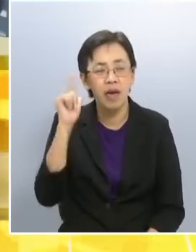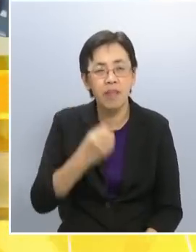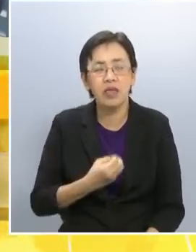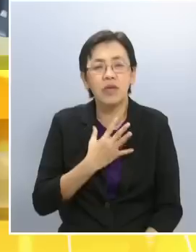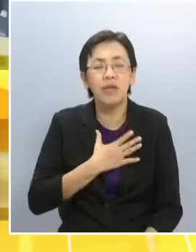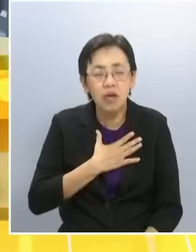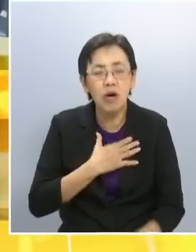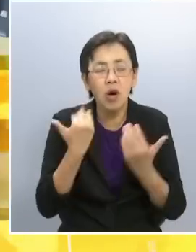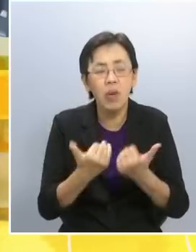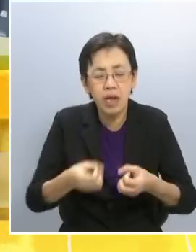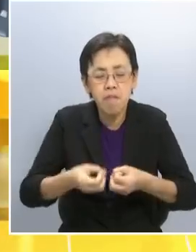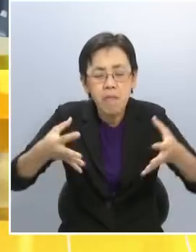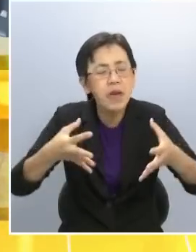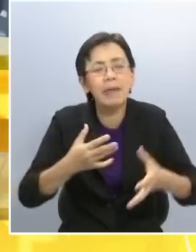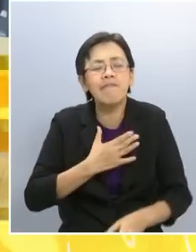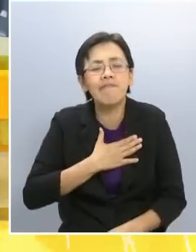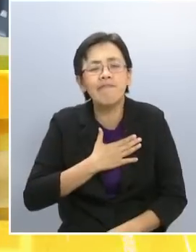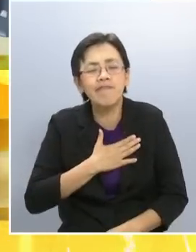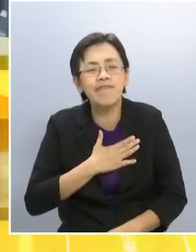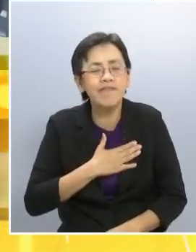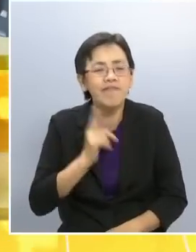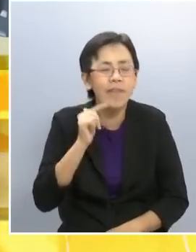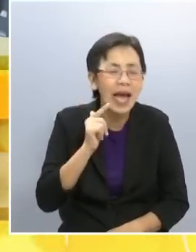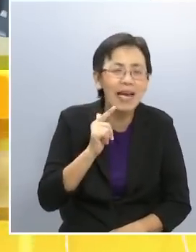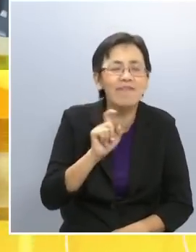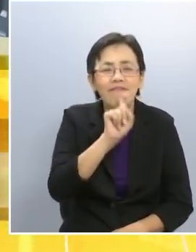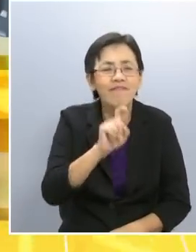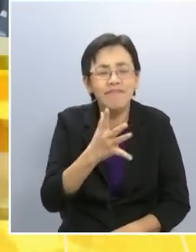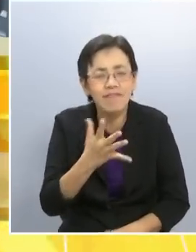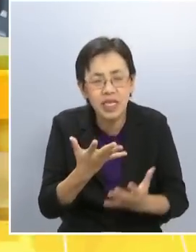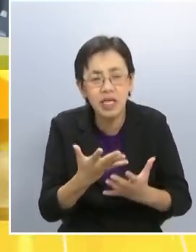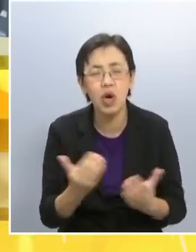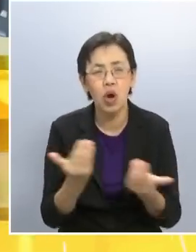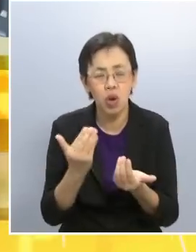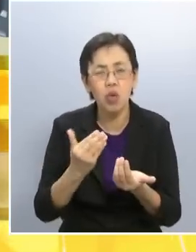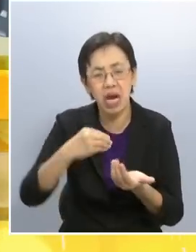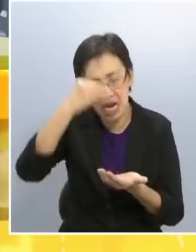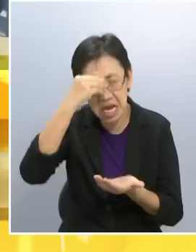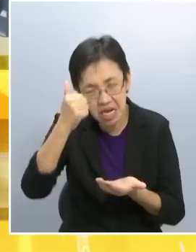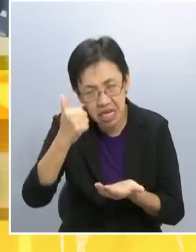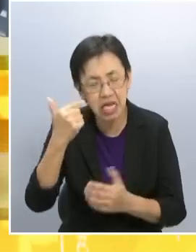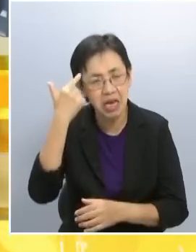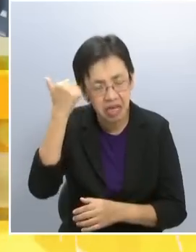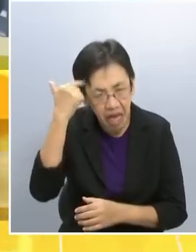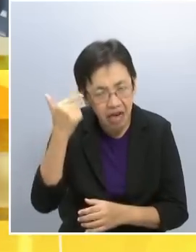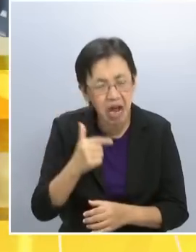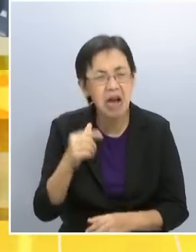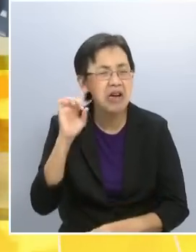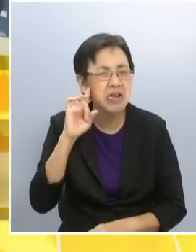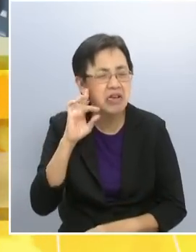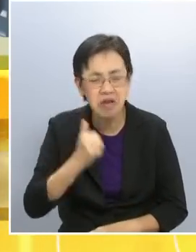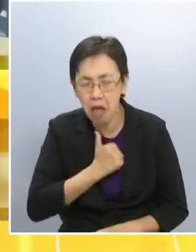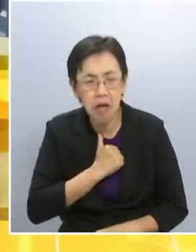หตุในวันนี้ค่ะแล้วคุณแม่ก็เล่าถึงลูกว่าลูกเป็นเด็กดีเรียนเก่งไม่เกเรและภูมิใจในตัวลูกชายม